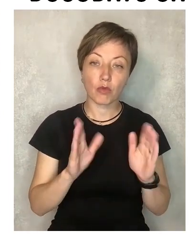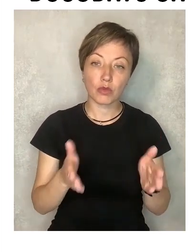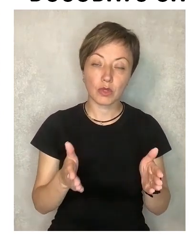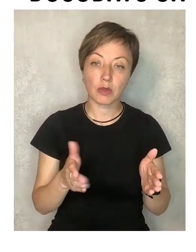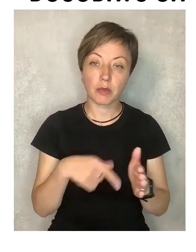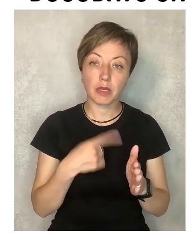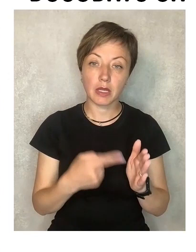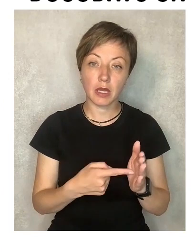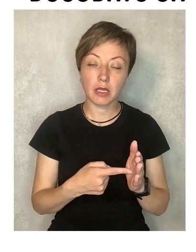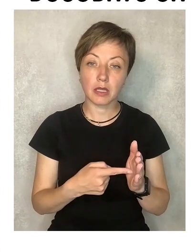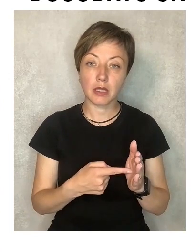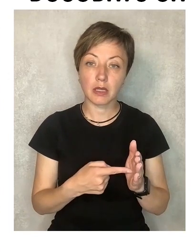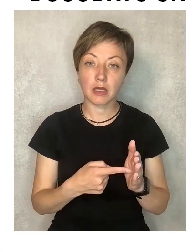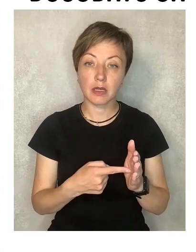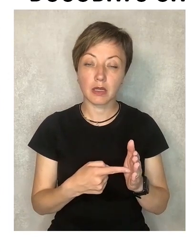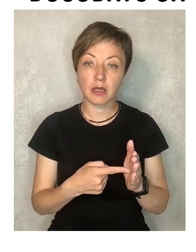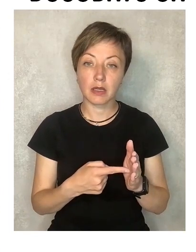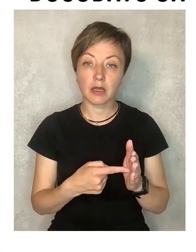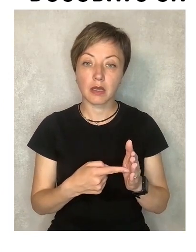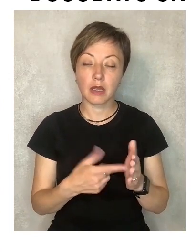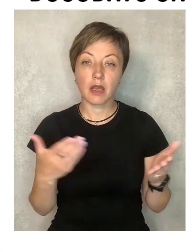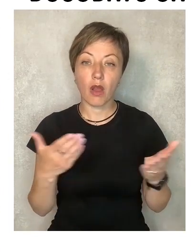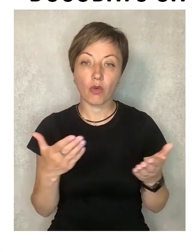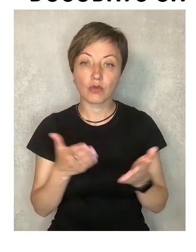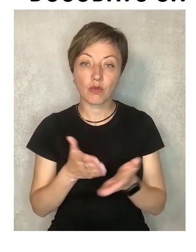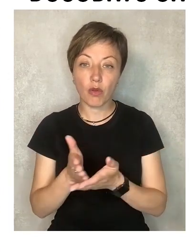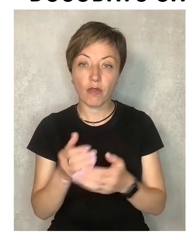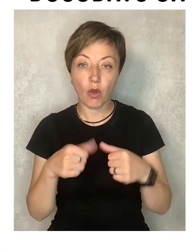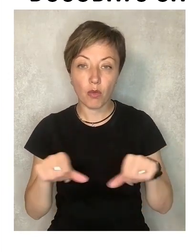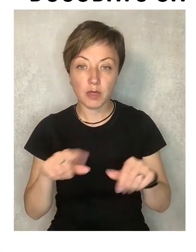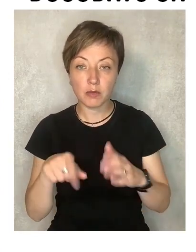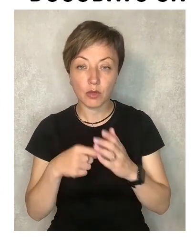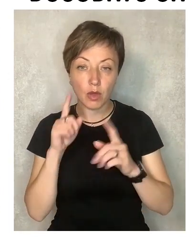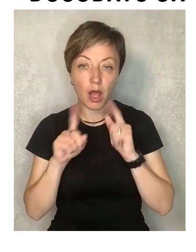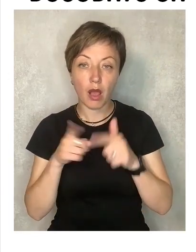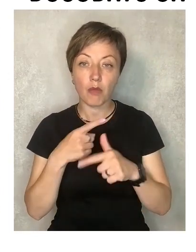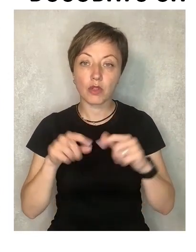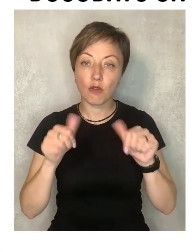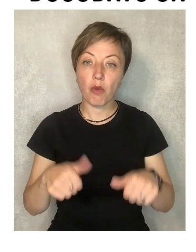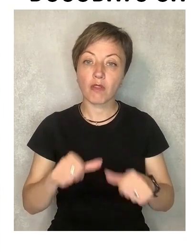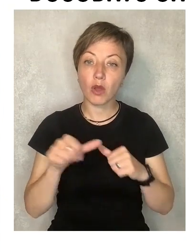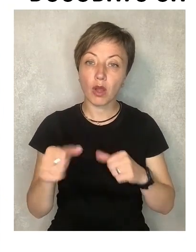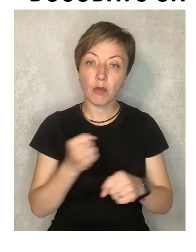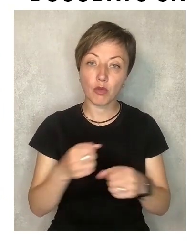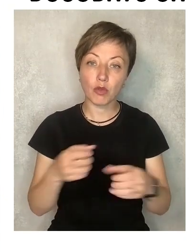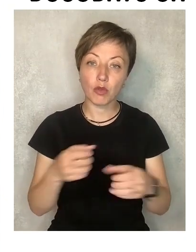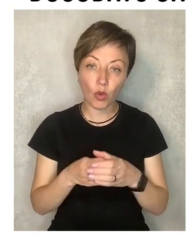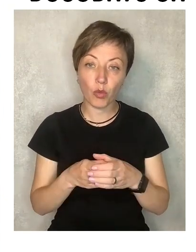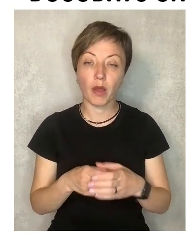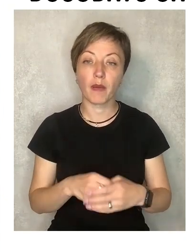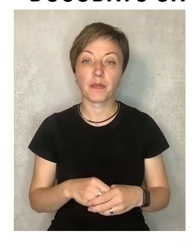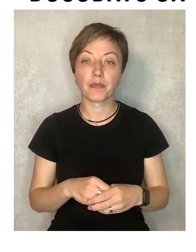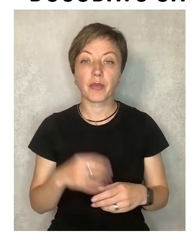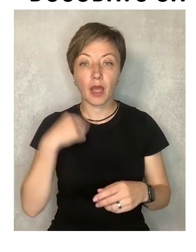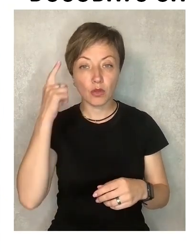там піде в якусь власне в профільну комісію міської ради, або буде сформована окрема робоча група. Я думаю,